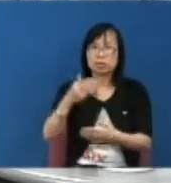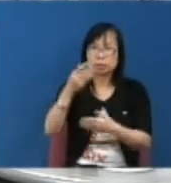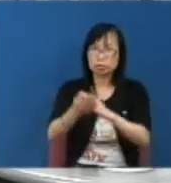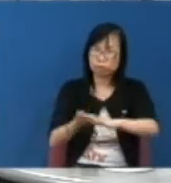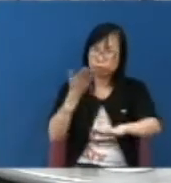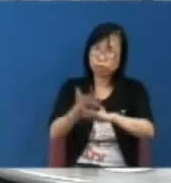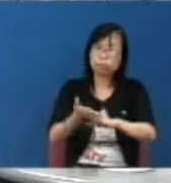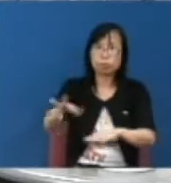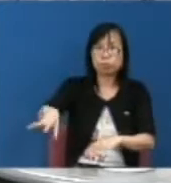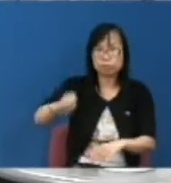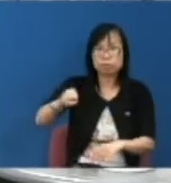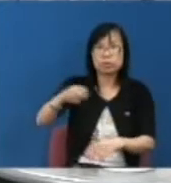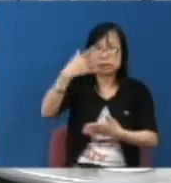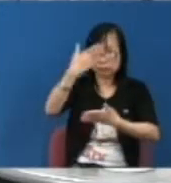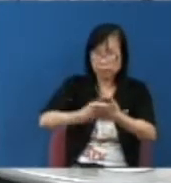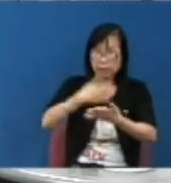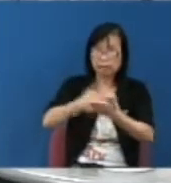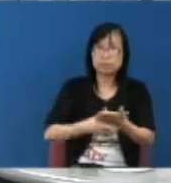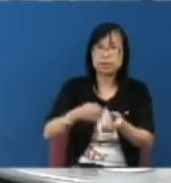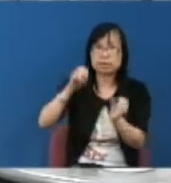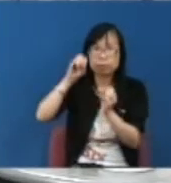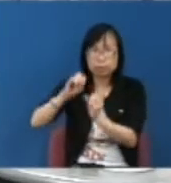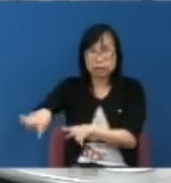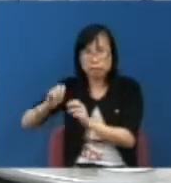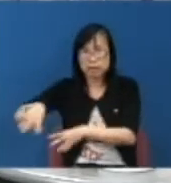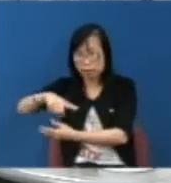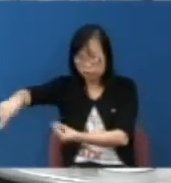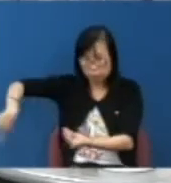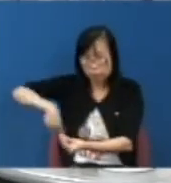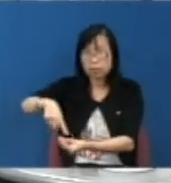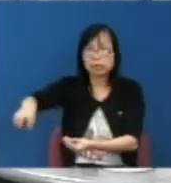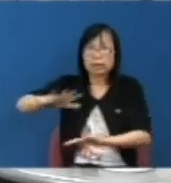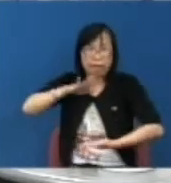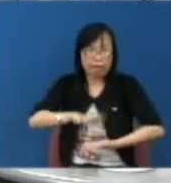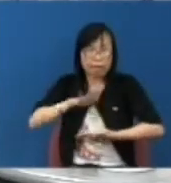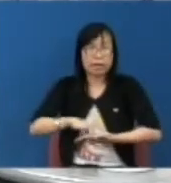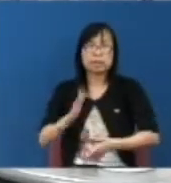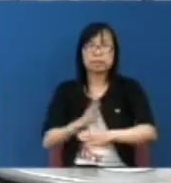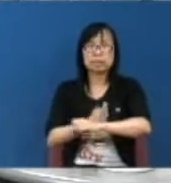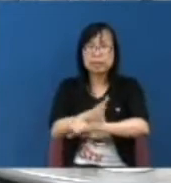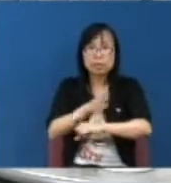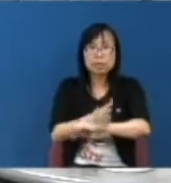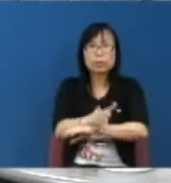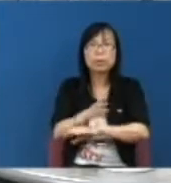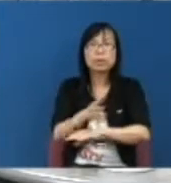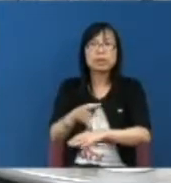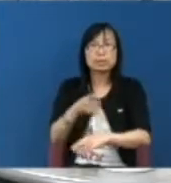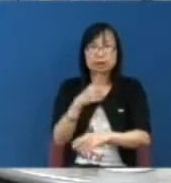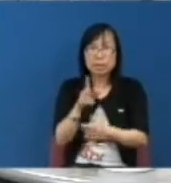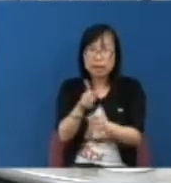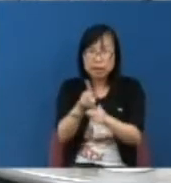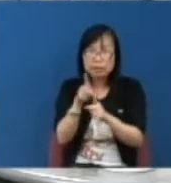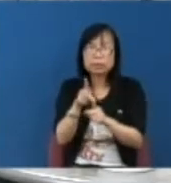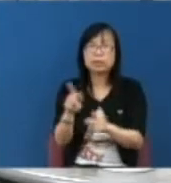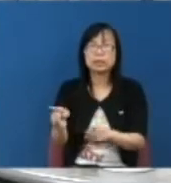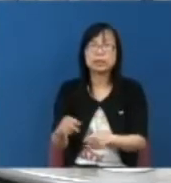用啊，從而減少咗堆填區嘅壓力啊，咁啊社會亦都即係更加善用個能源或者個